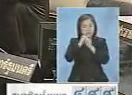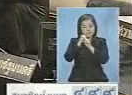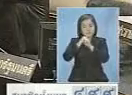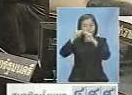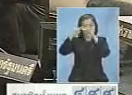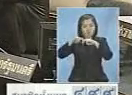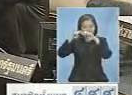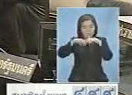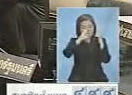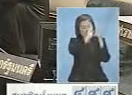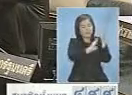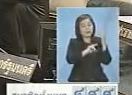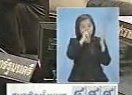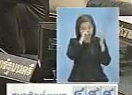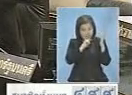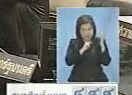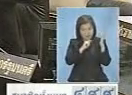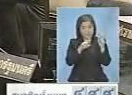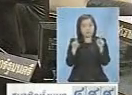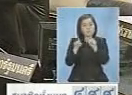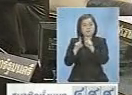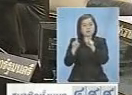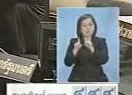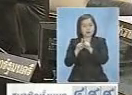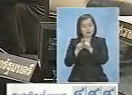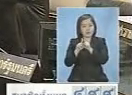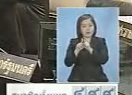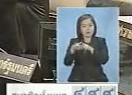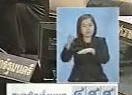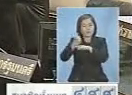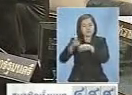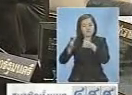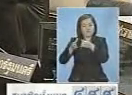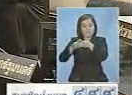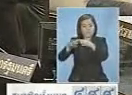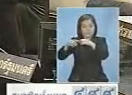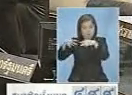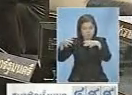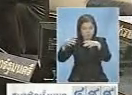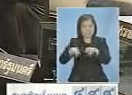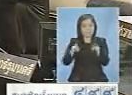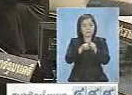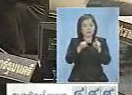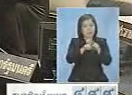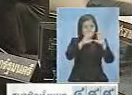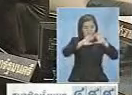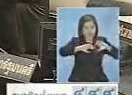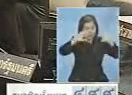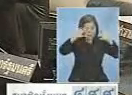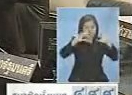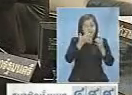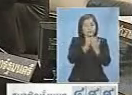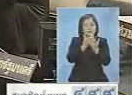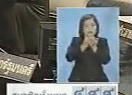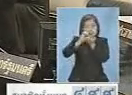ของประเทศและก็ท่านได้พูดว่ารัฐบาลดิ้งรักปรับลดงบประมาณด้านการวิจัยของประเ